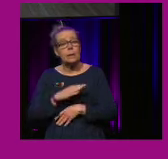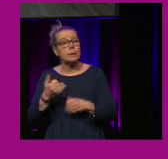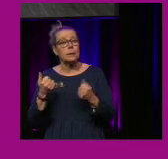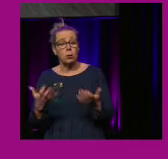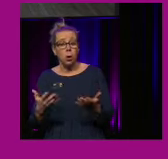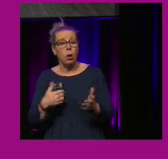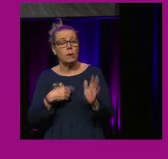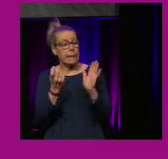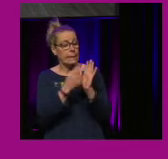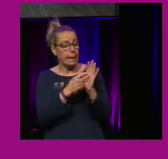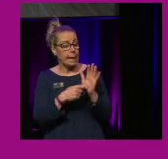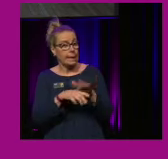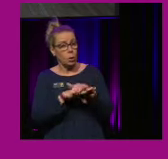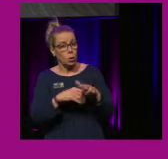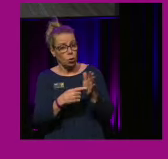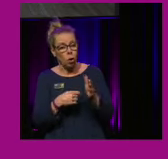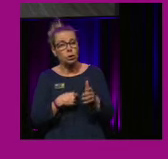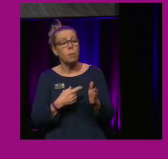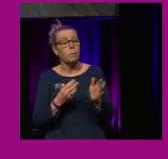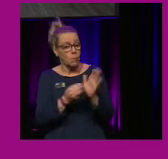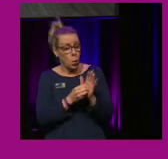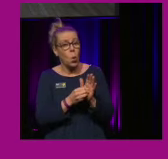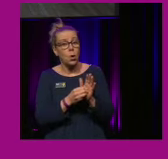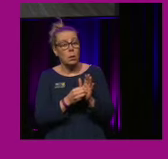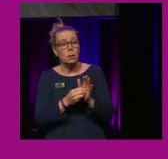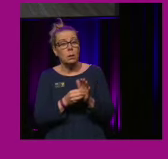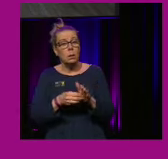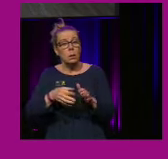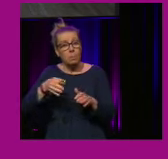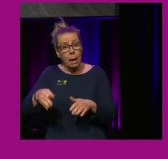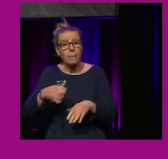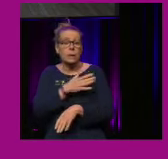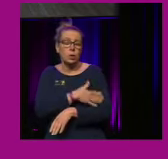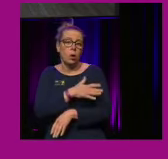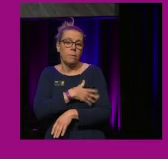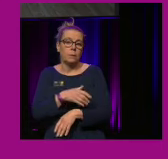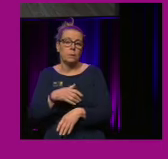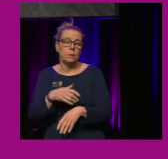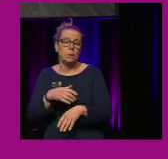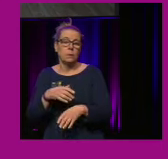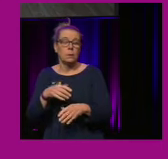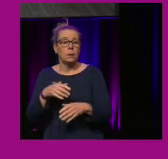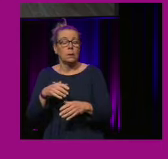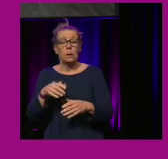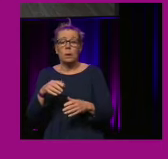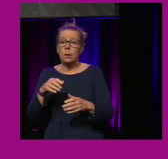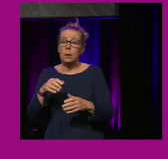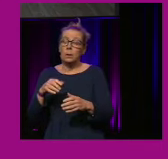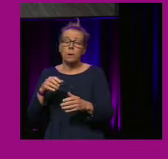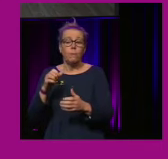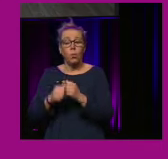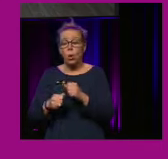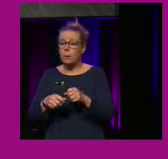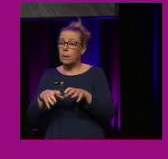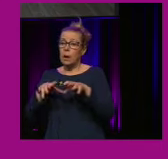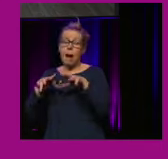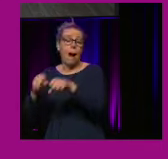i grundlagen som säger det att public service inte får angripas politiskt, ekonomiskt och